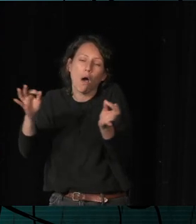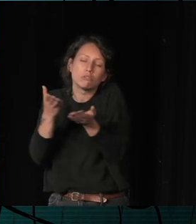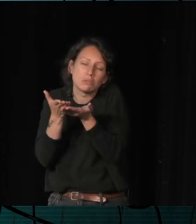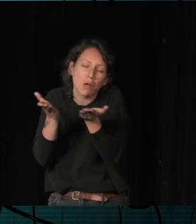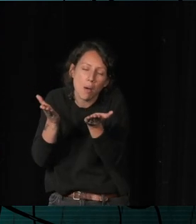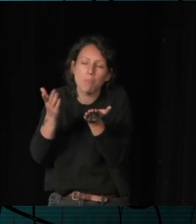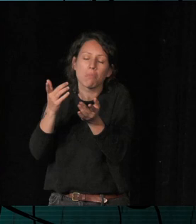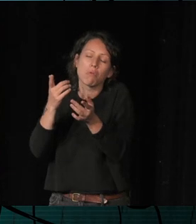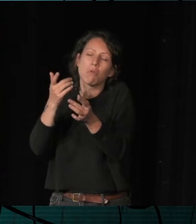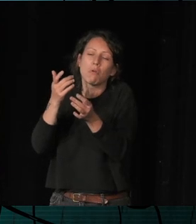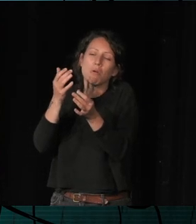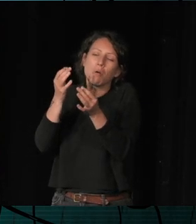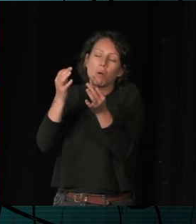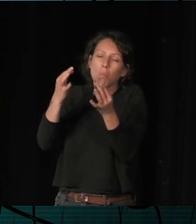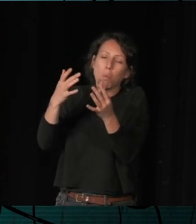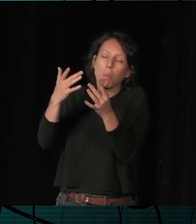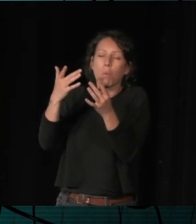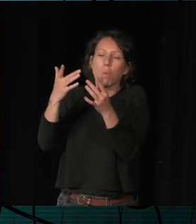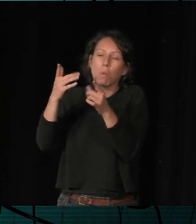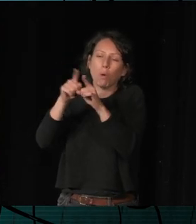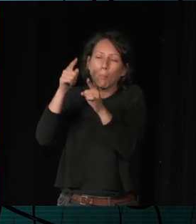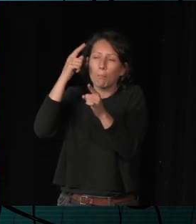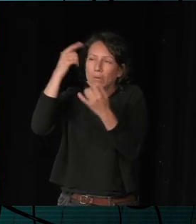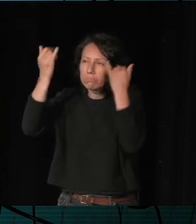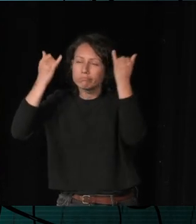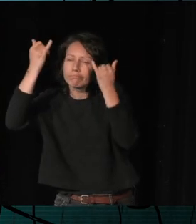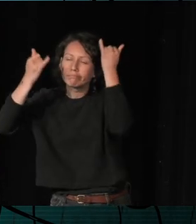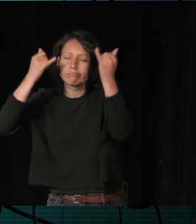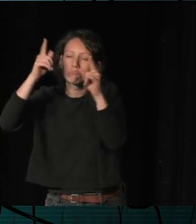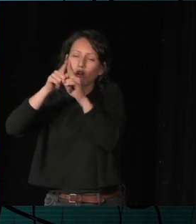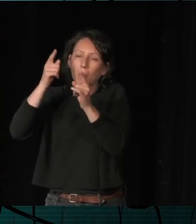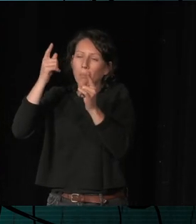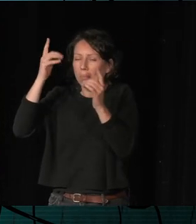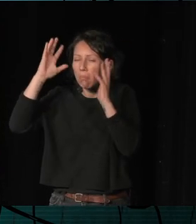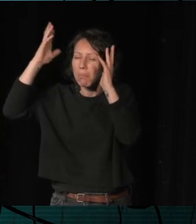petit peu un peu surréaliste, un petit peu psychédélique. Et il y a beaucoup de moments justement dans ce jeu où